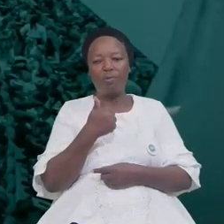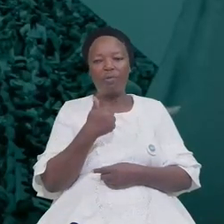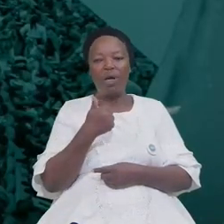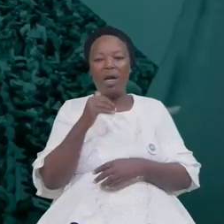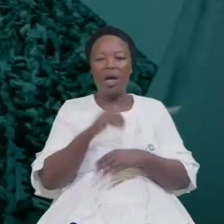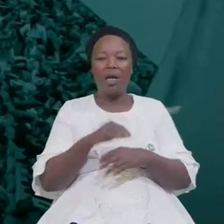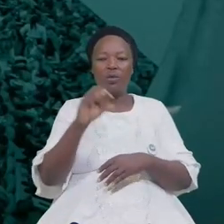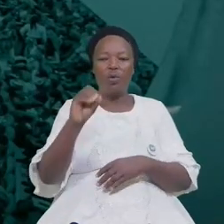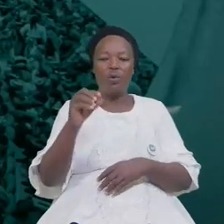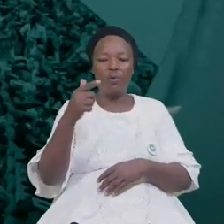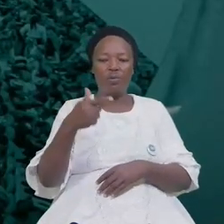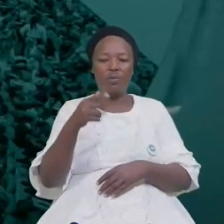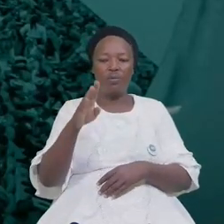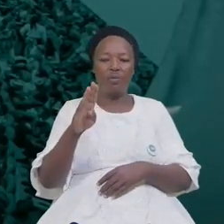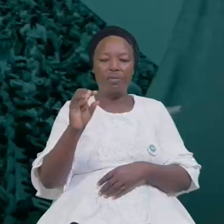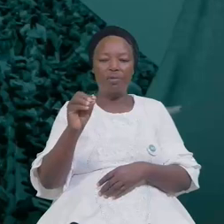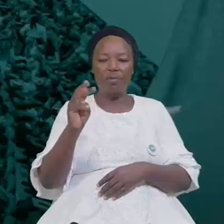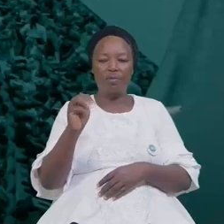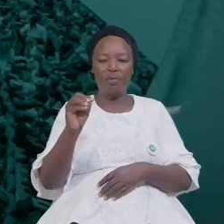Il y aura